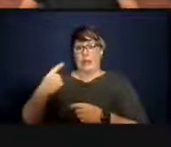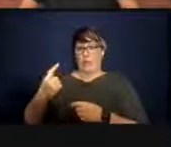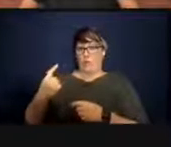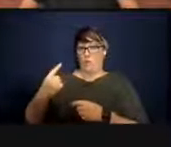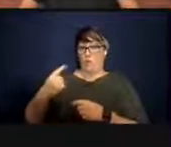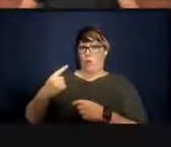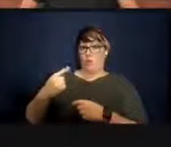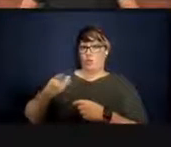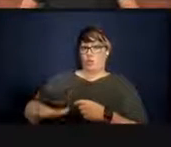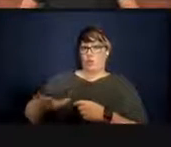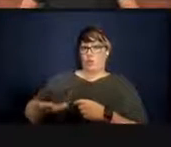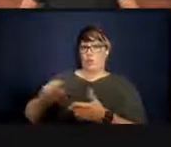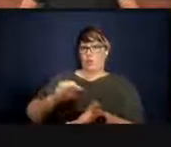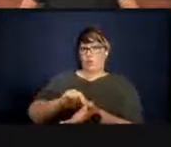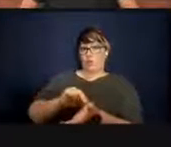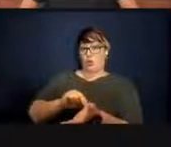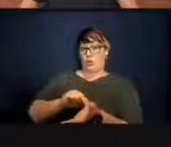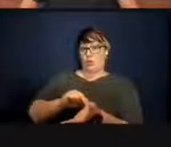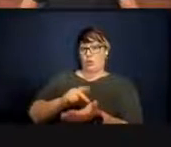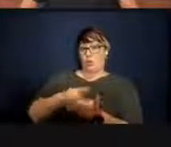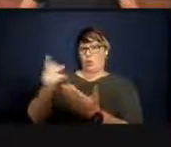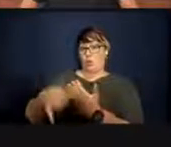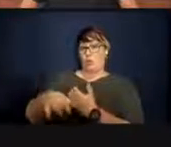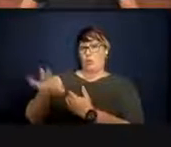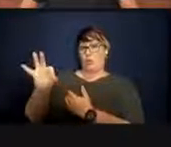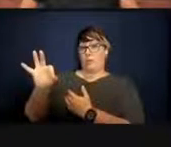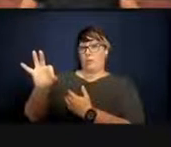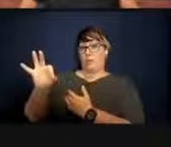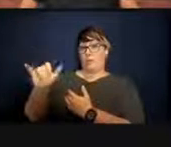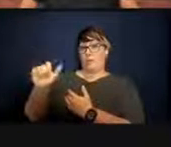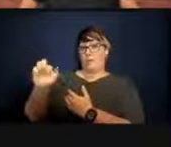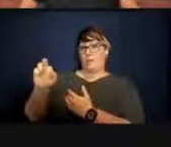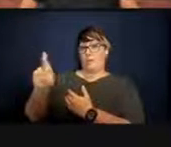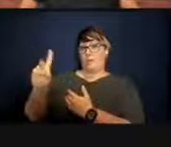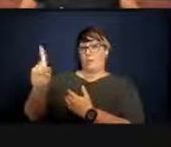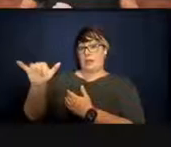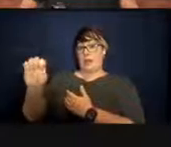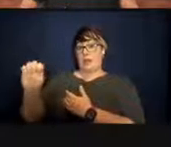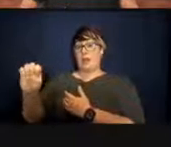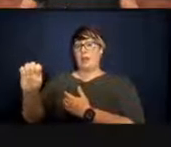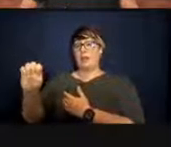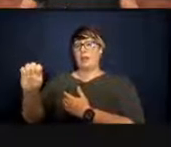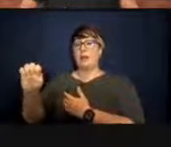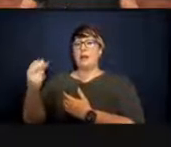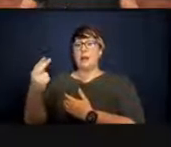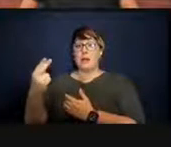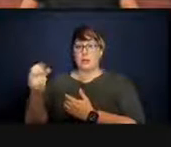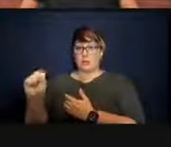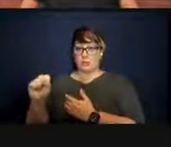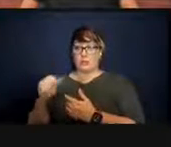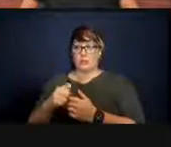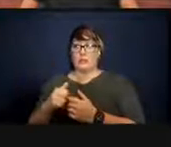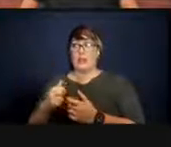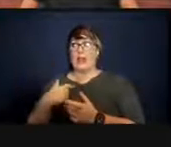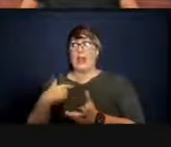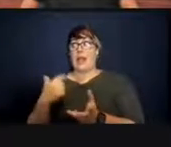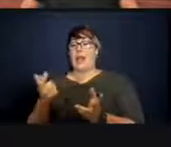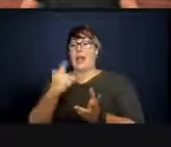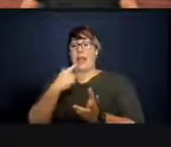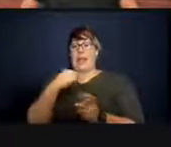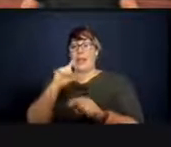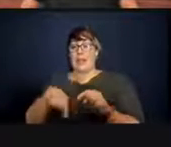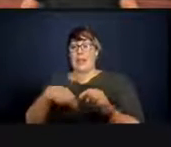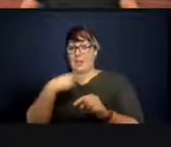أنا لدي شهادة في برنامج التمريض، وذهبت إلى البلد الثانوية، ولا يمكنني سوى أن أقول